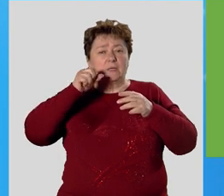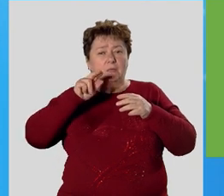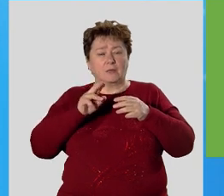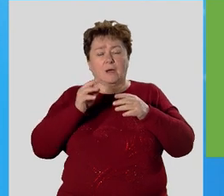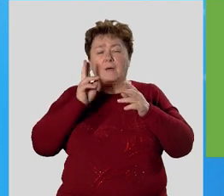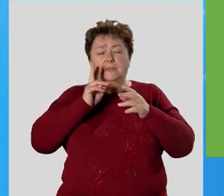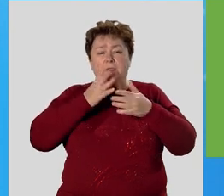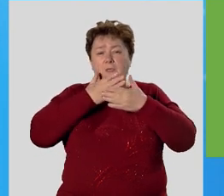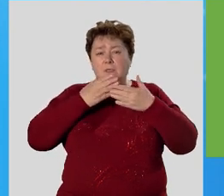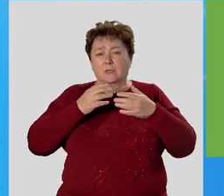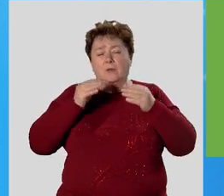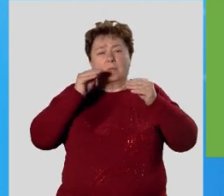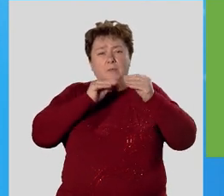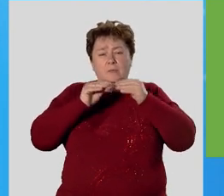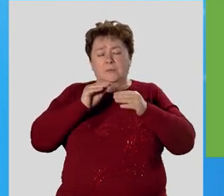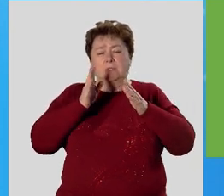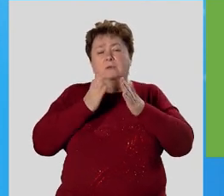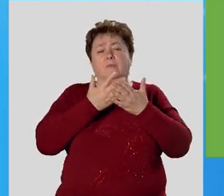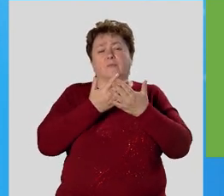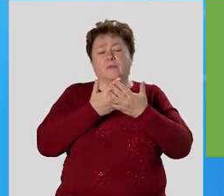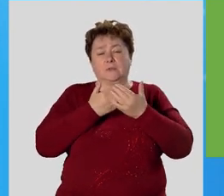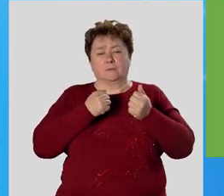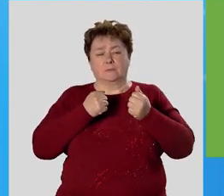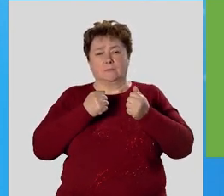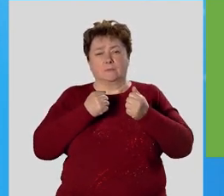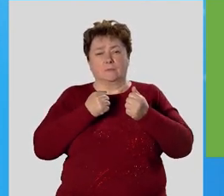не всегда находится в сконденсированном виде.